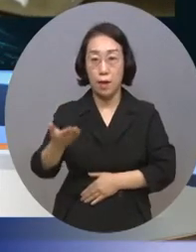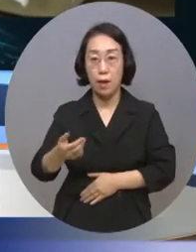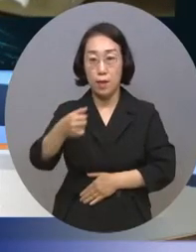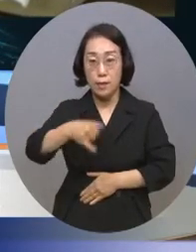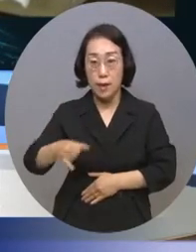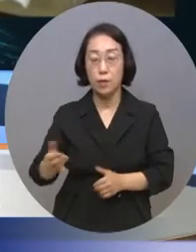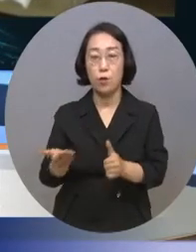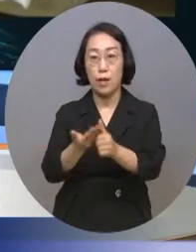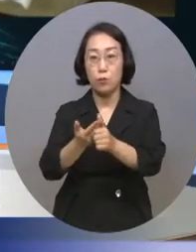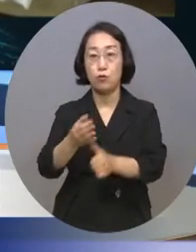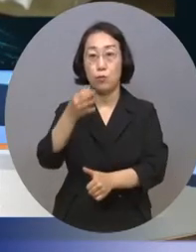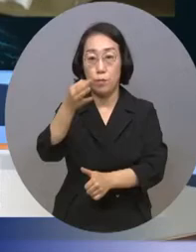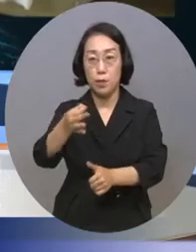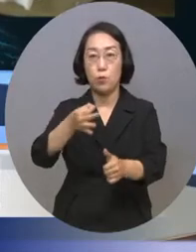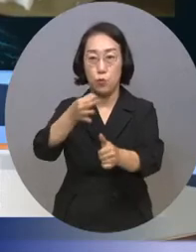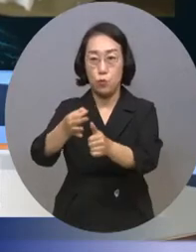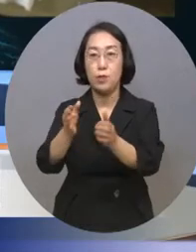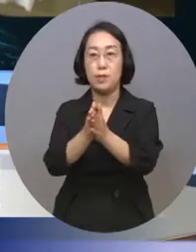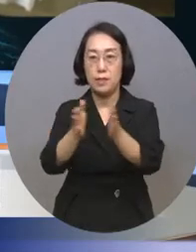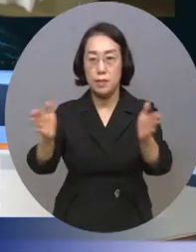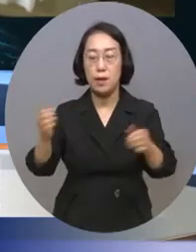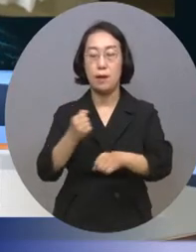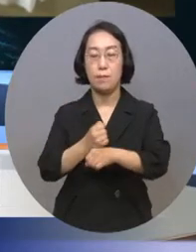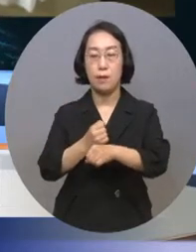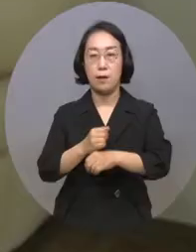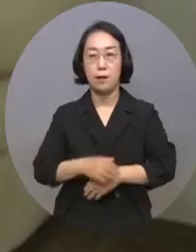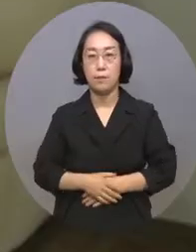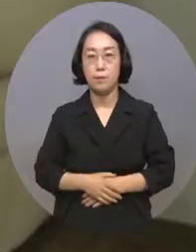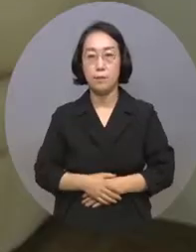양육비 지원 시범 사업을 시작합니다